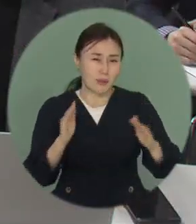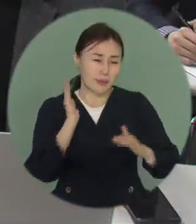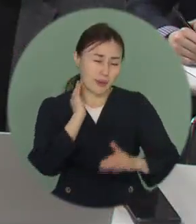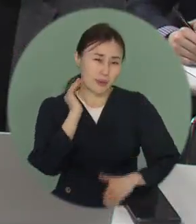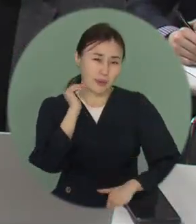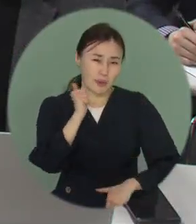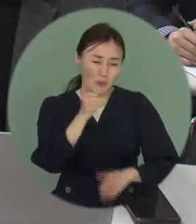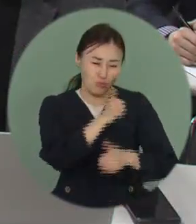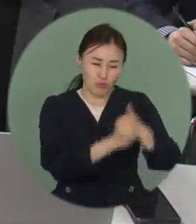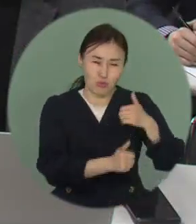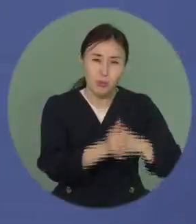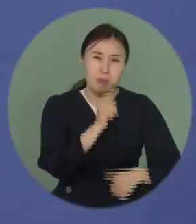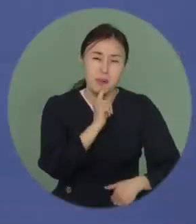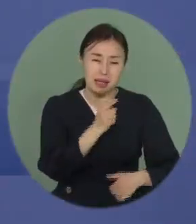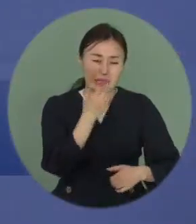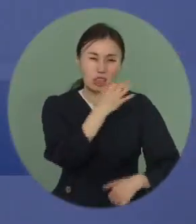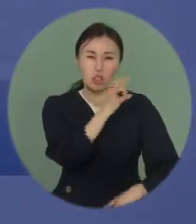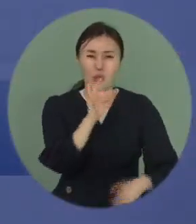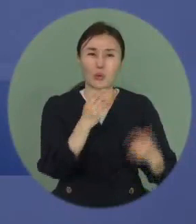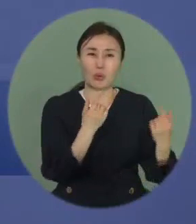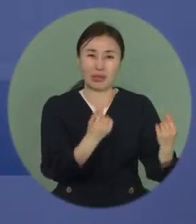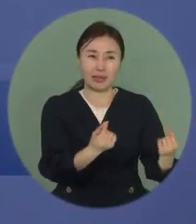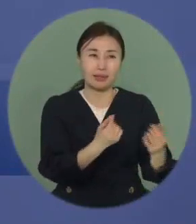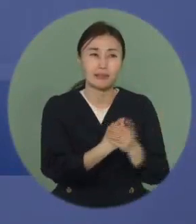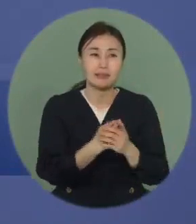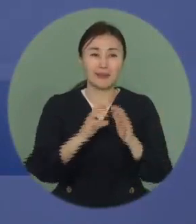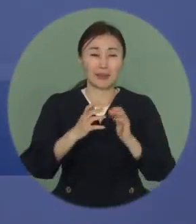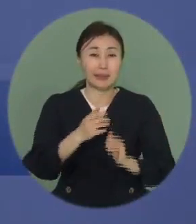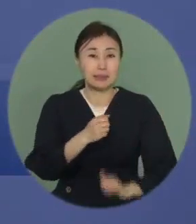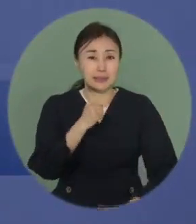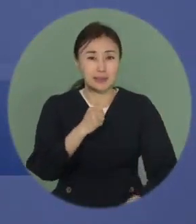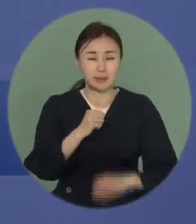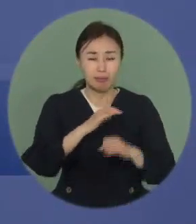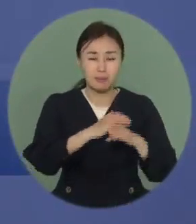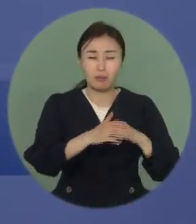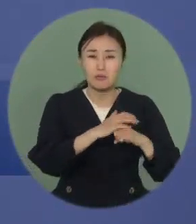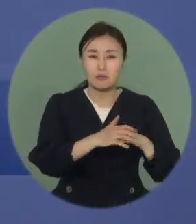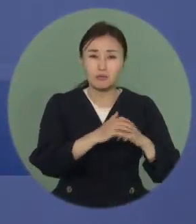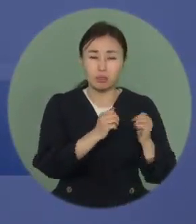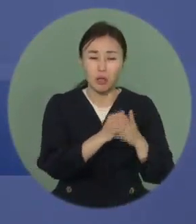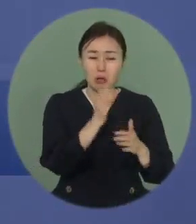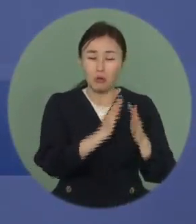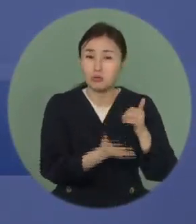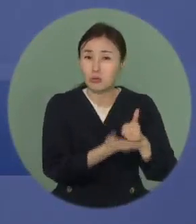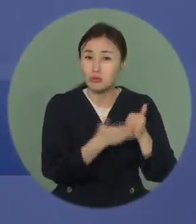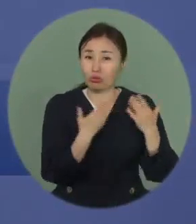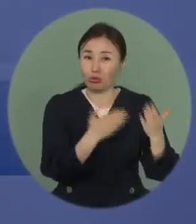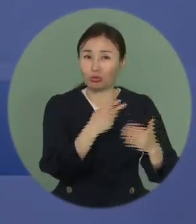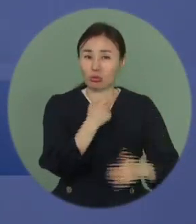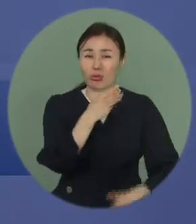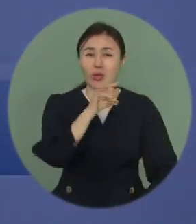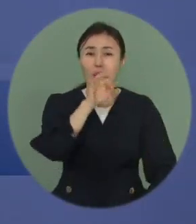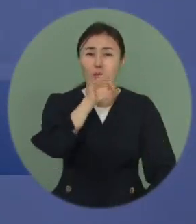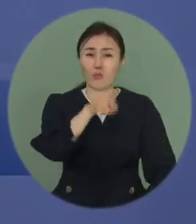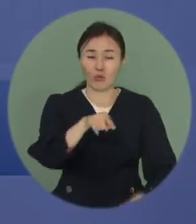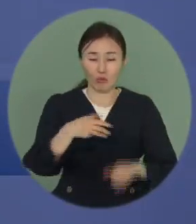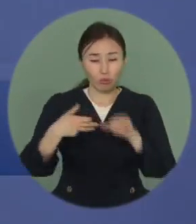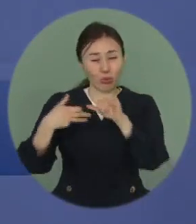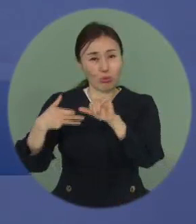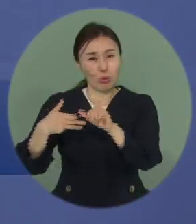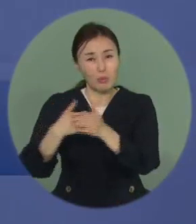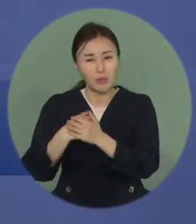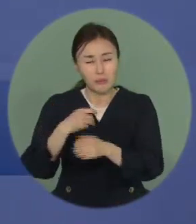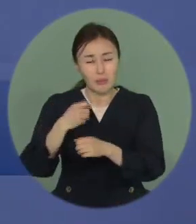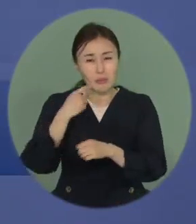목소리를 높습니다 국내의 힘이 대구에 공천한 도태우 후보를 518 민주화 운동 등에